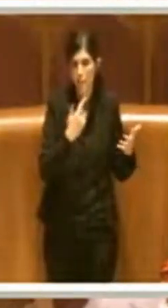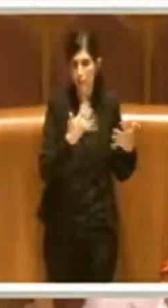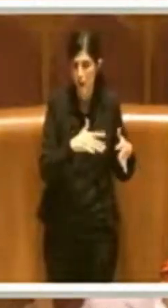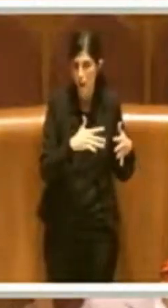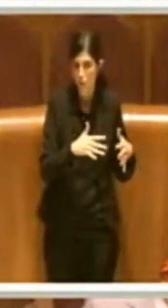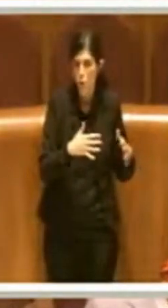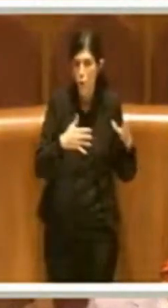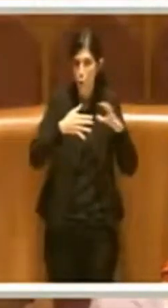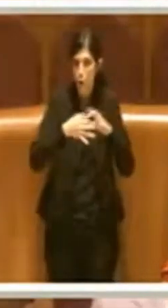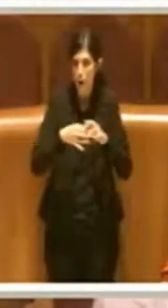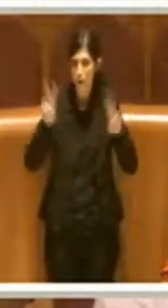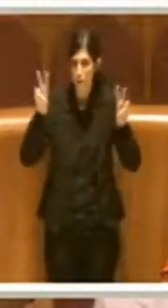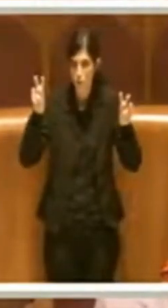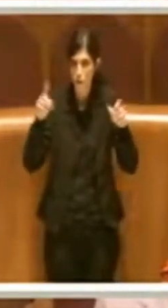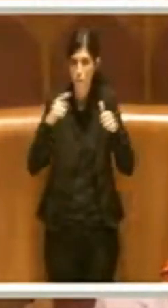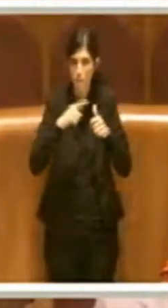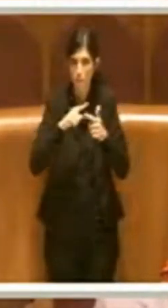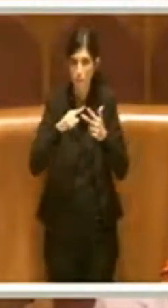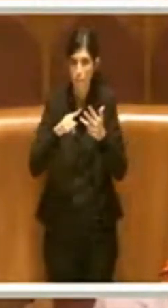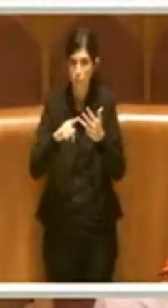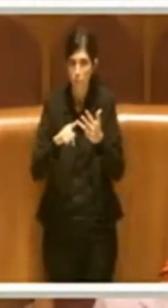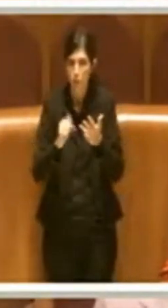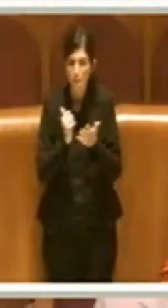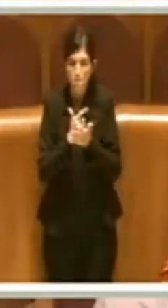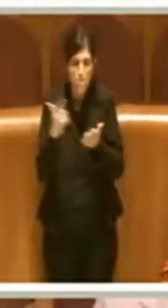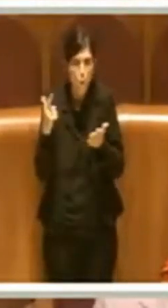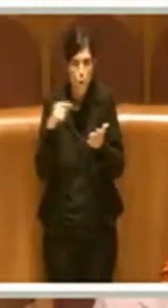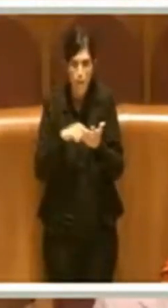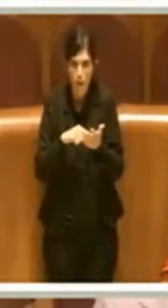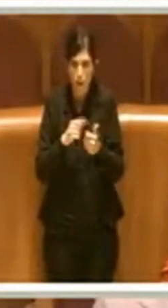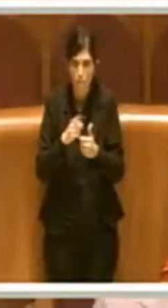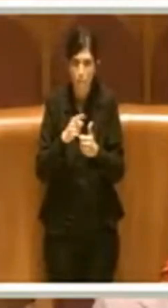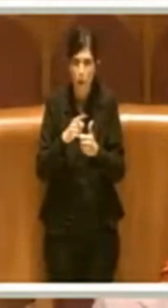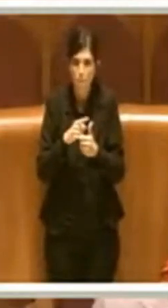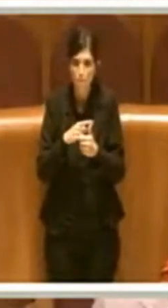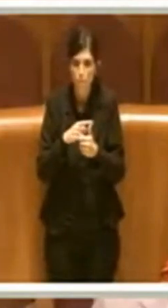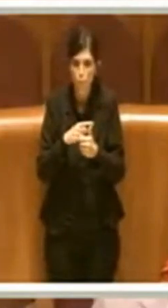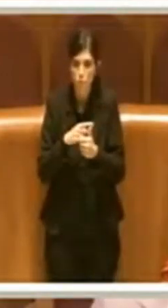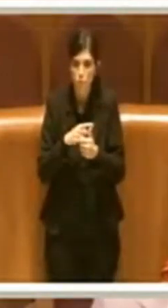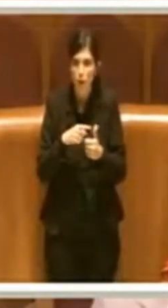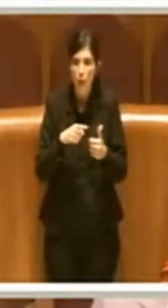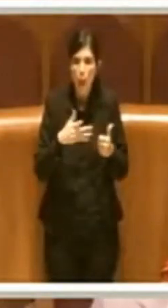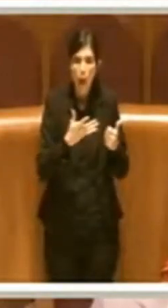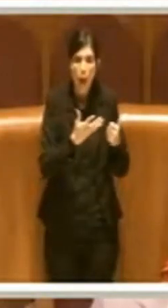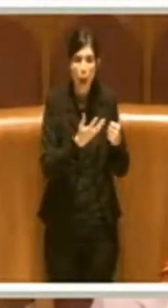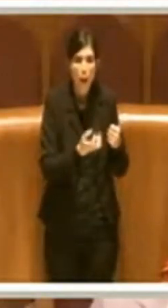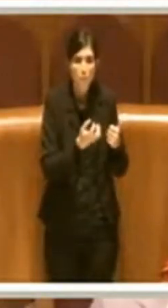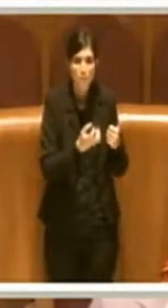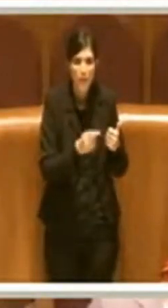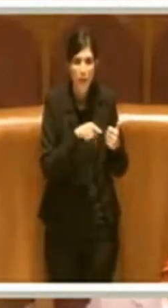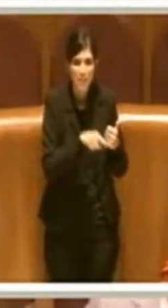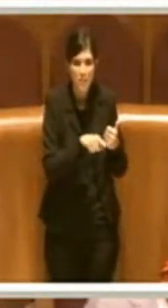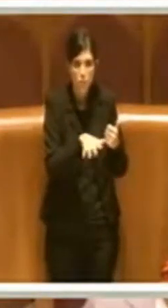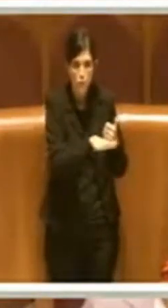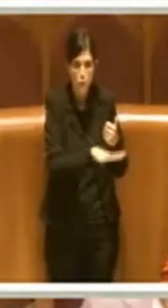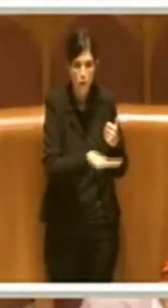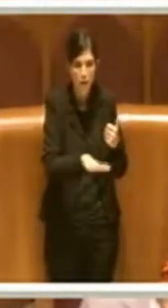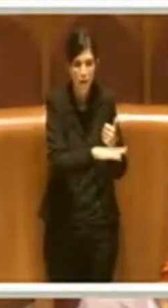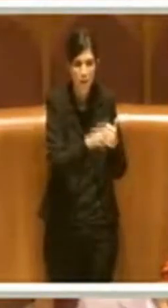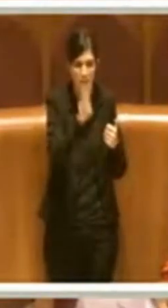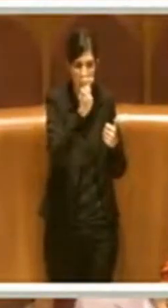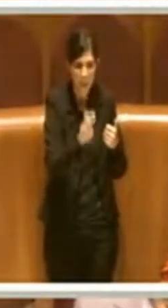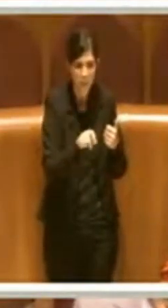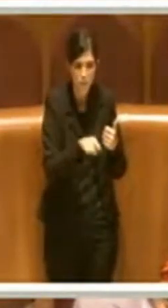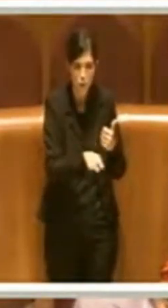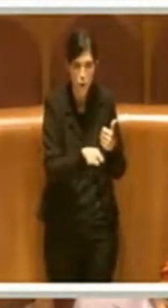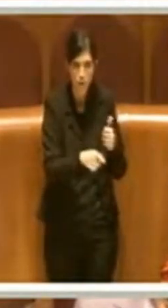riguardano 3-4 ambiti importanti. Il primo, l'estensione dell'applicazione delle petizioni elettroniche già presente sul